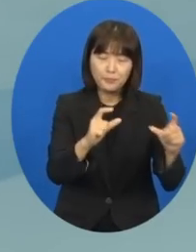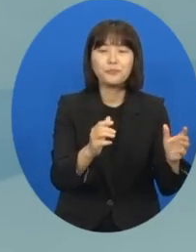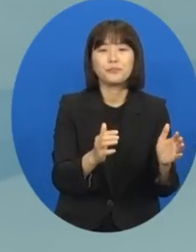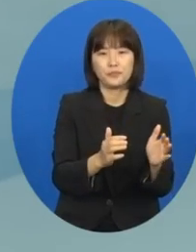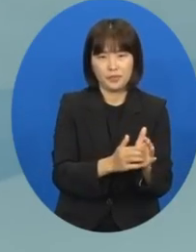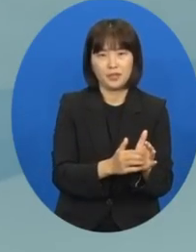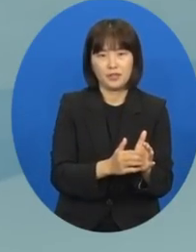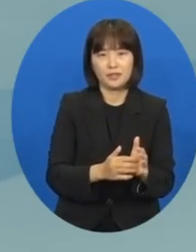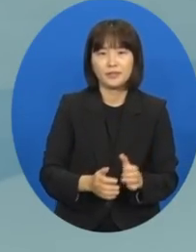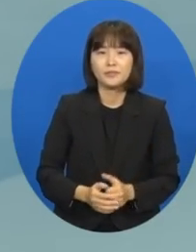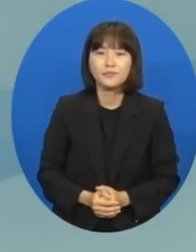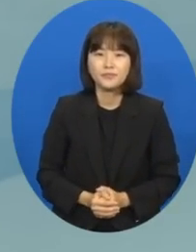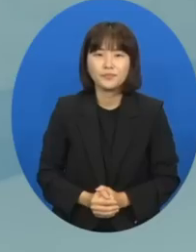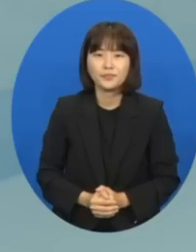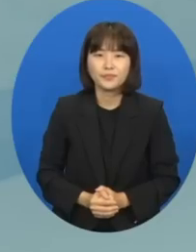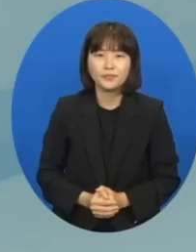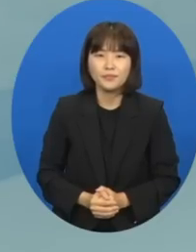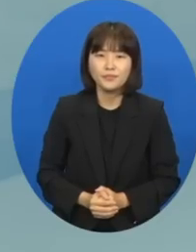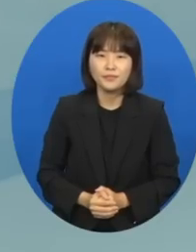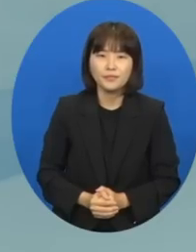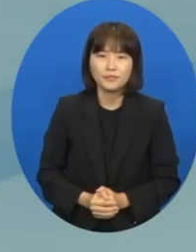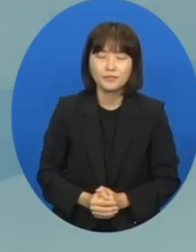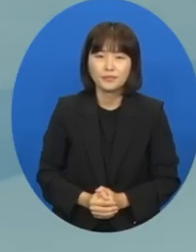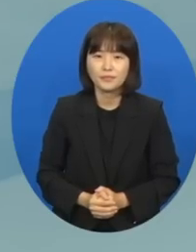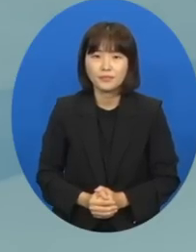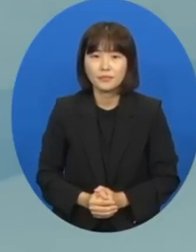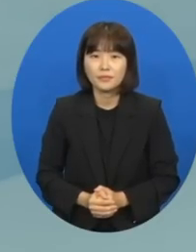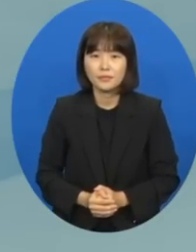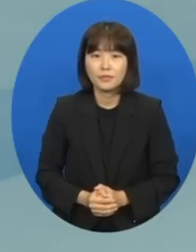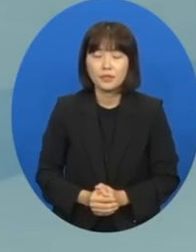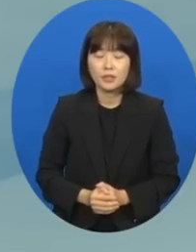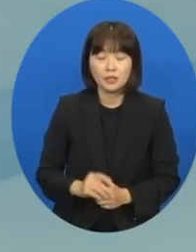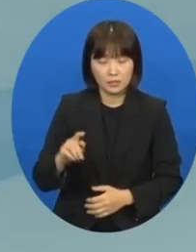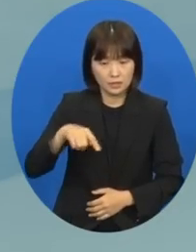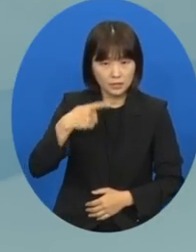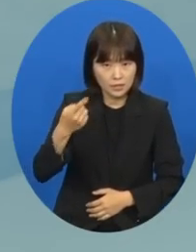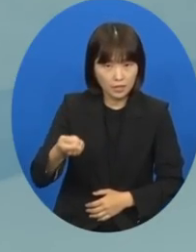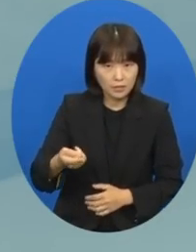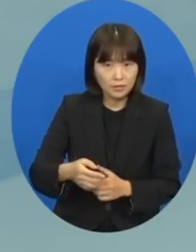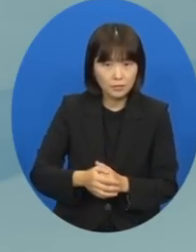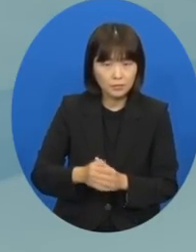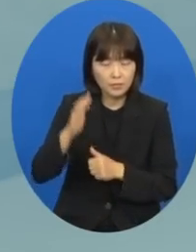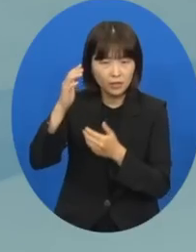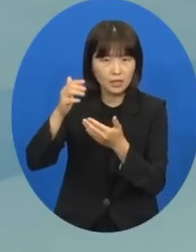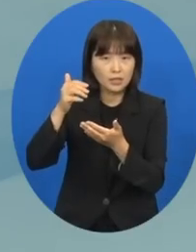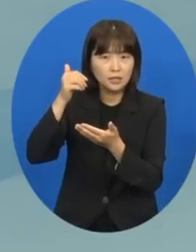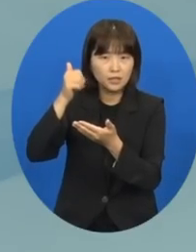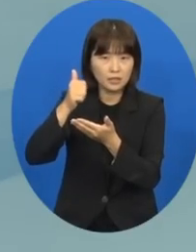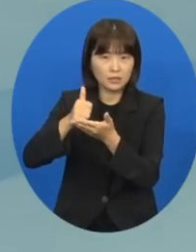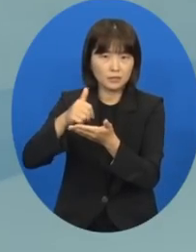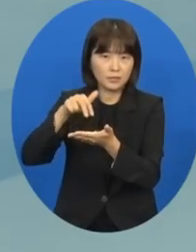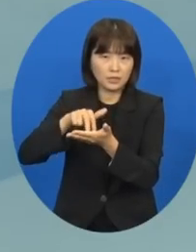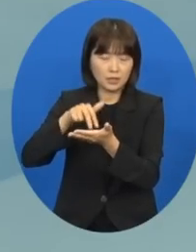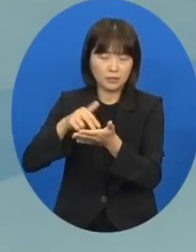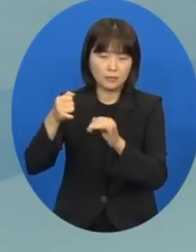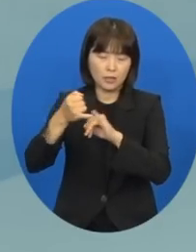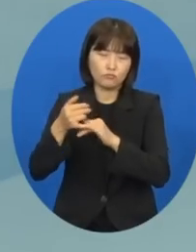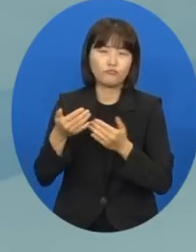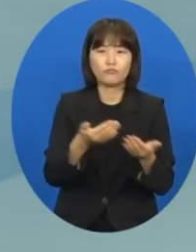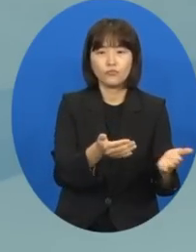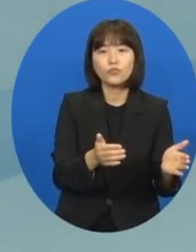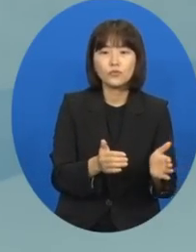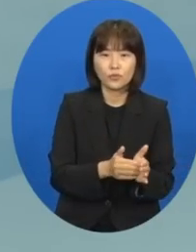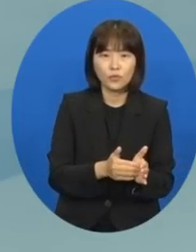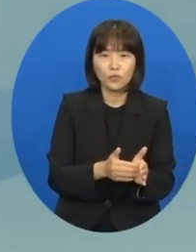활용하시면서 약속을 다시 한번 상기시켜 주시고 그 다음에 언약식을 하는데 일방적인 언약식이었어요. 무조건 내가